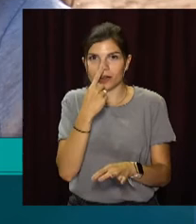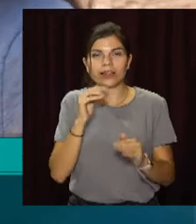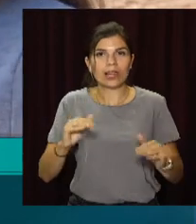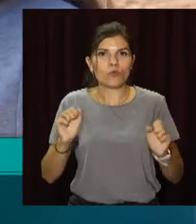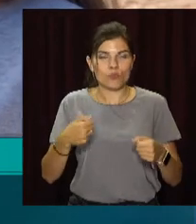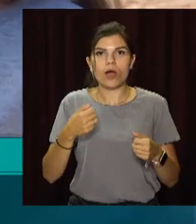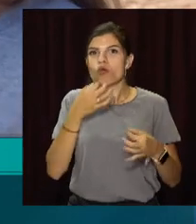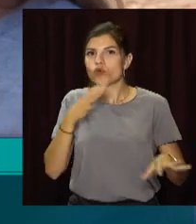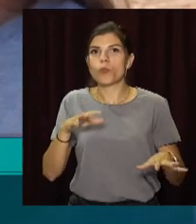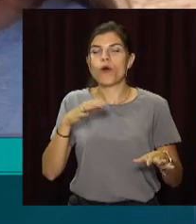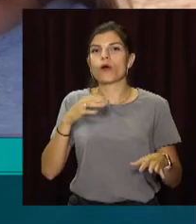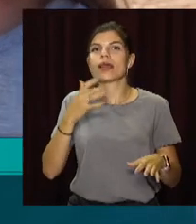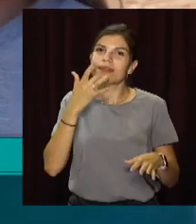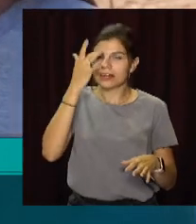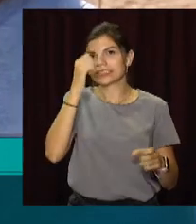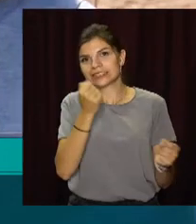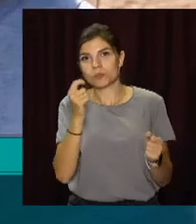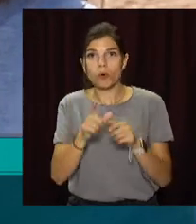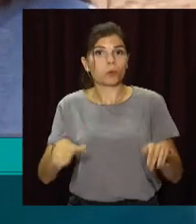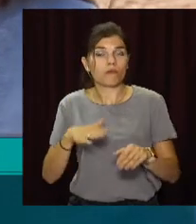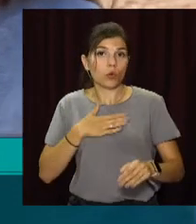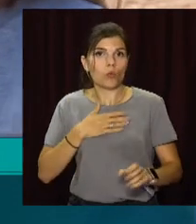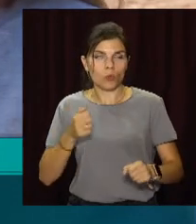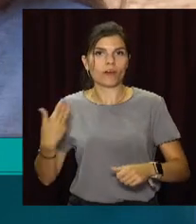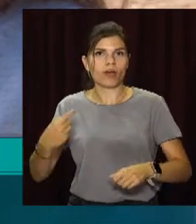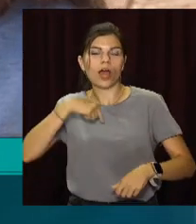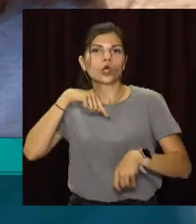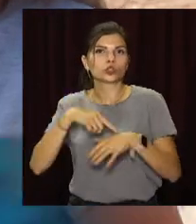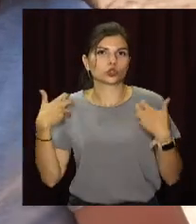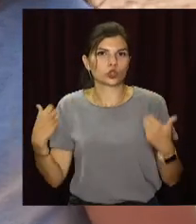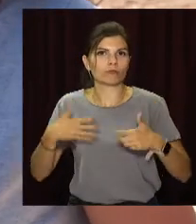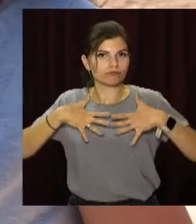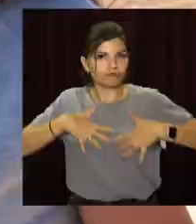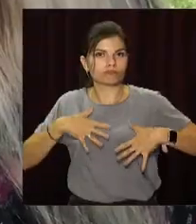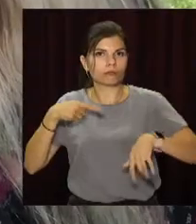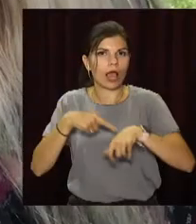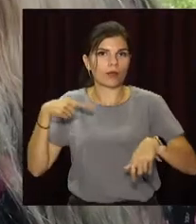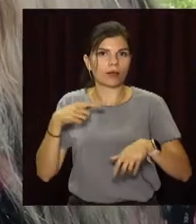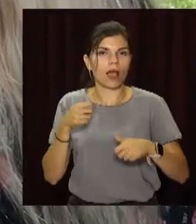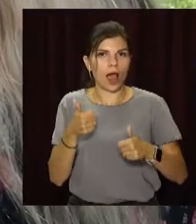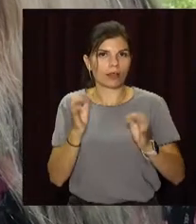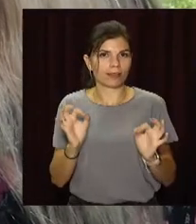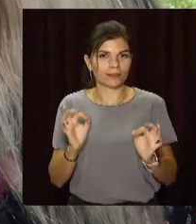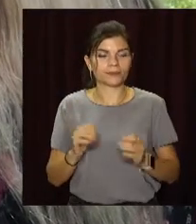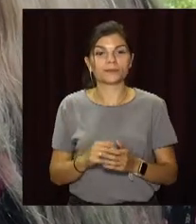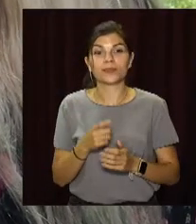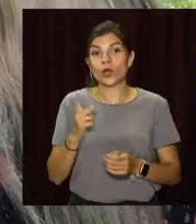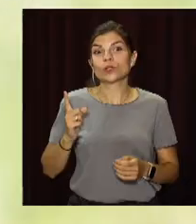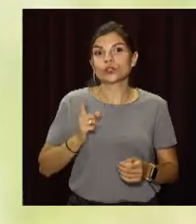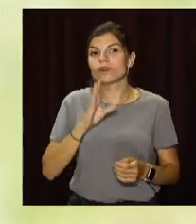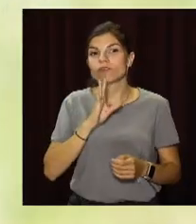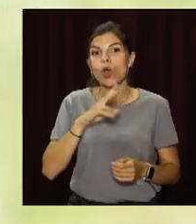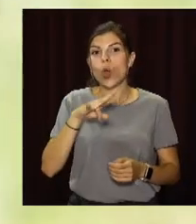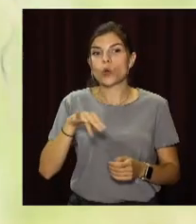будь-який час року. Дитина дуже любить плавати, тому ми будемо частими посетителями цього комплексу. Чекає на відкриття басейну Людмила